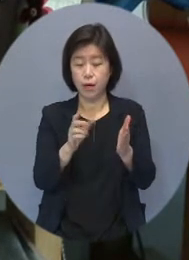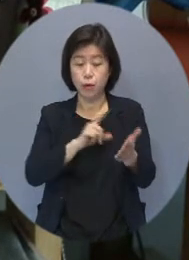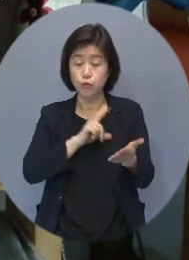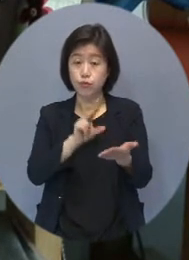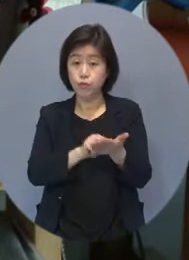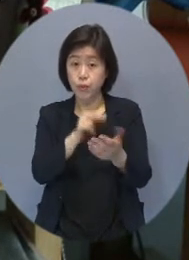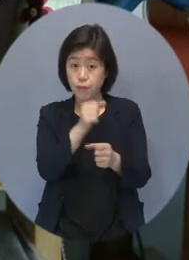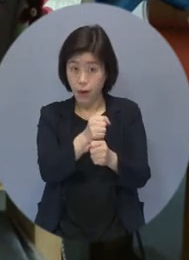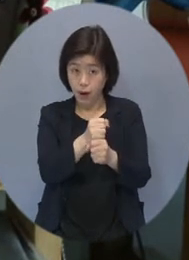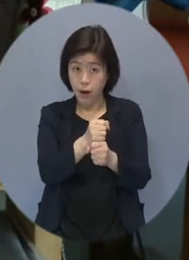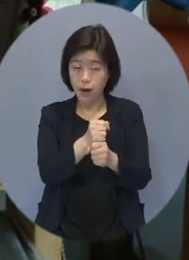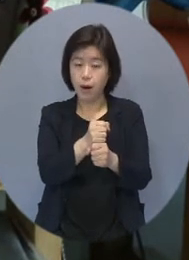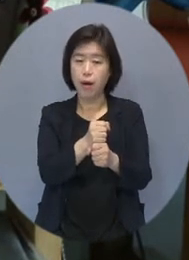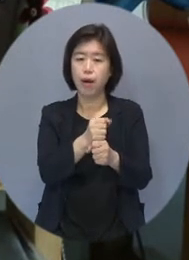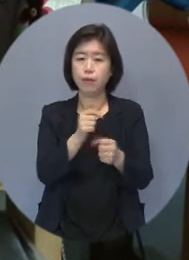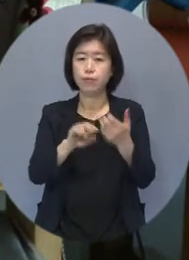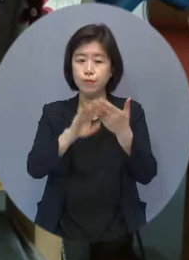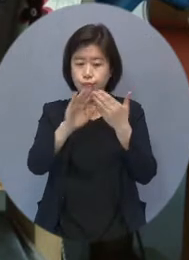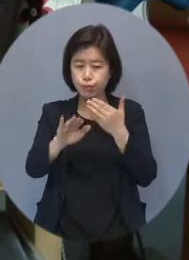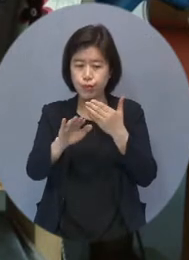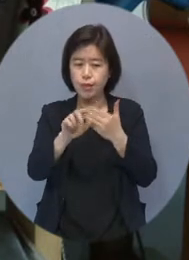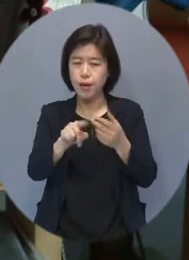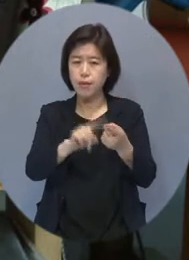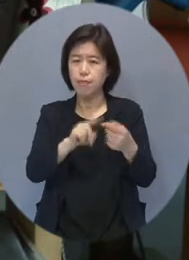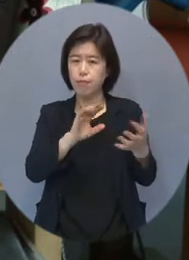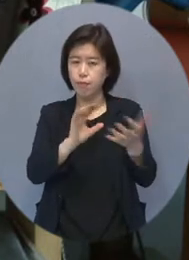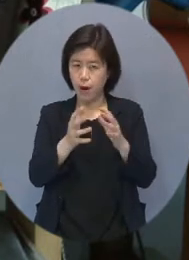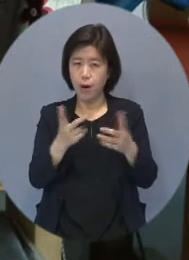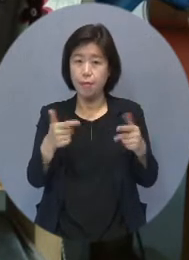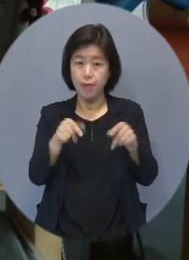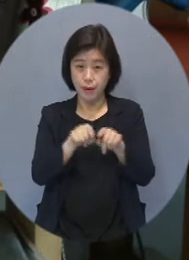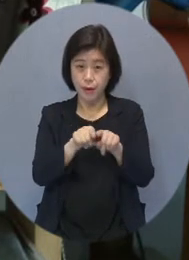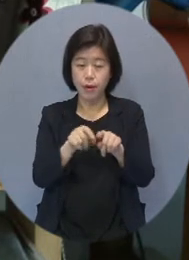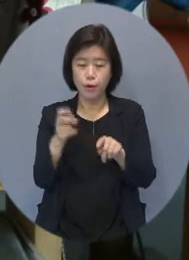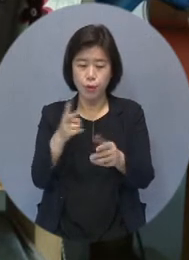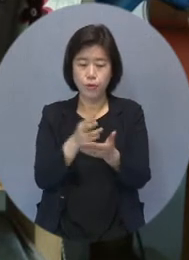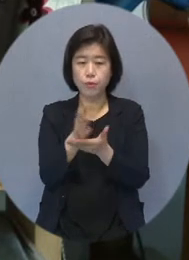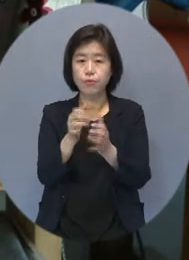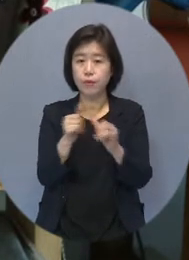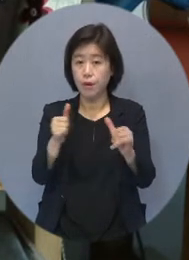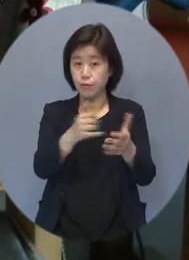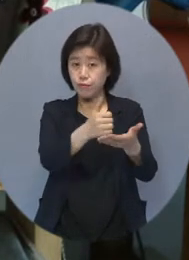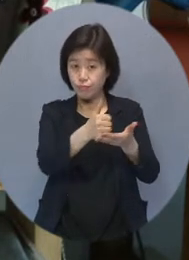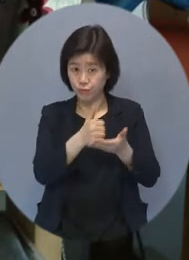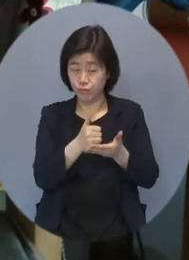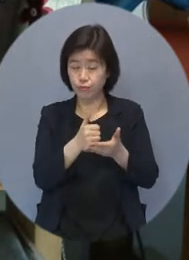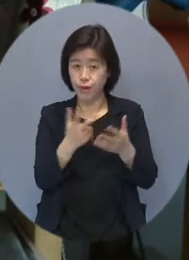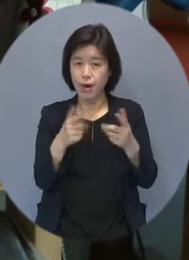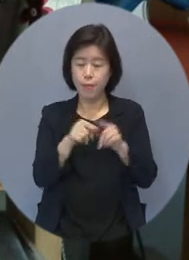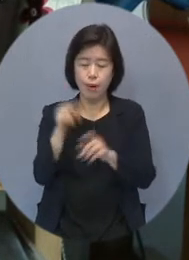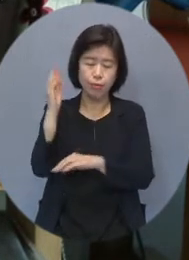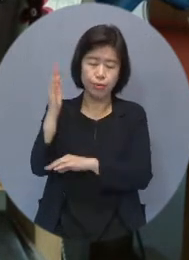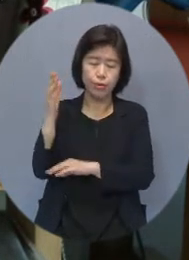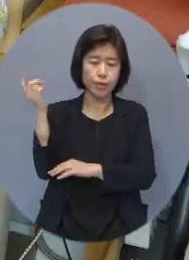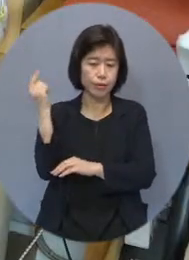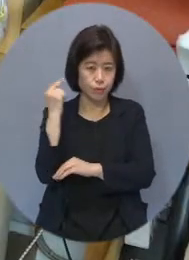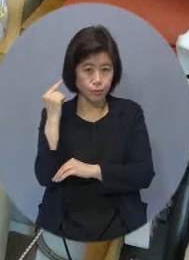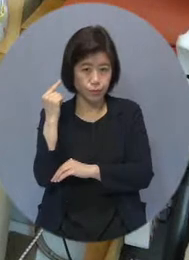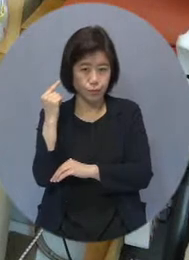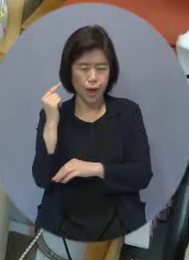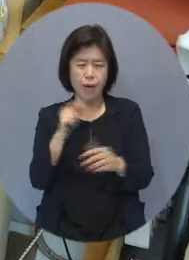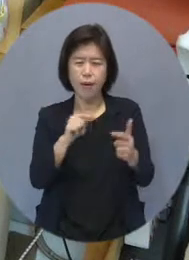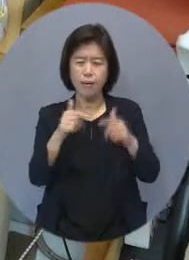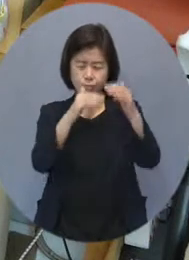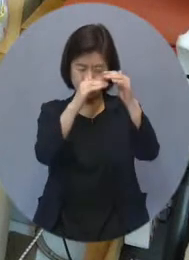따라서 이제 스터디도 같이 하고요. 또 때로는 그 분야의 전문가분들도 모셔서 강의도 듣기도 하고 그런